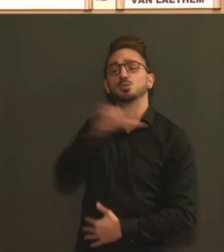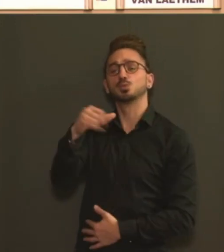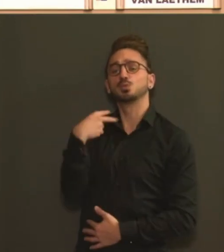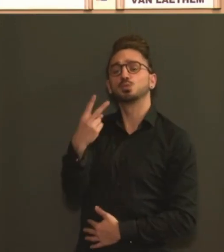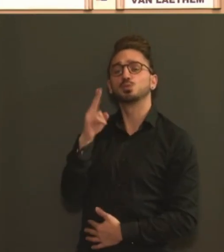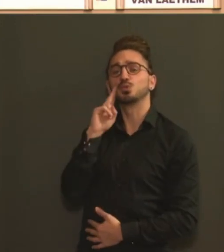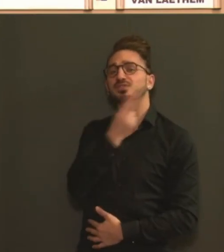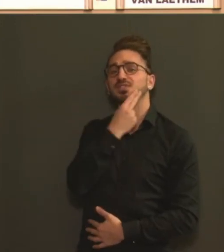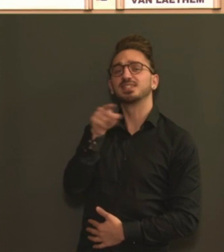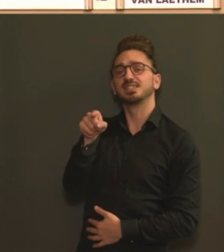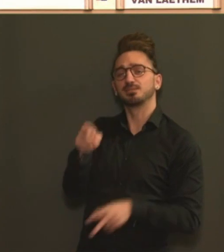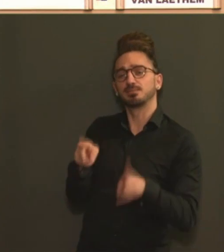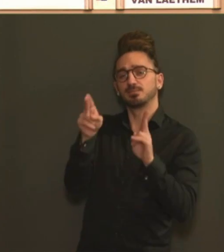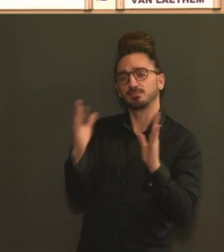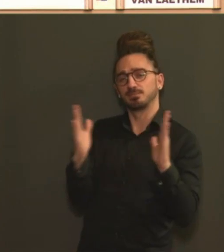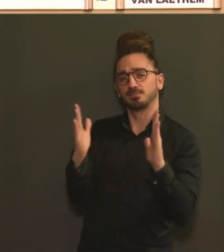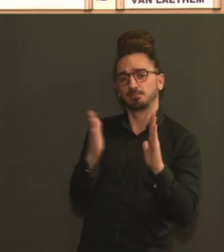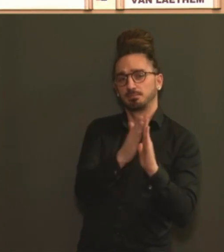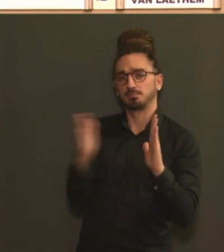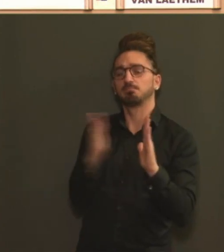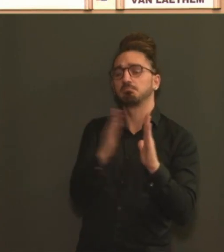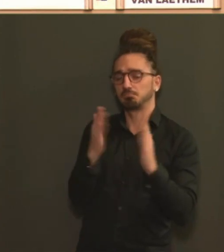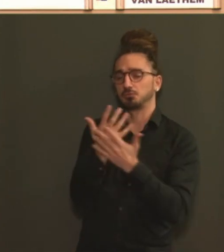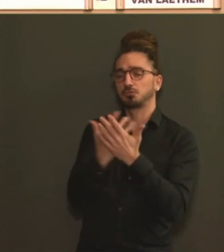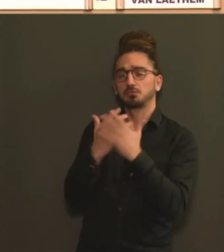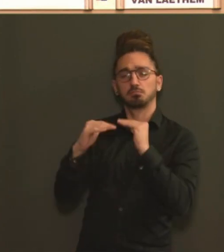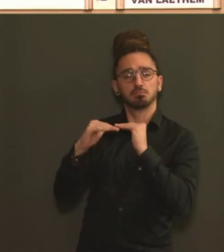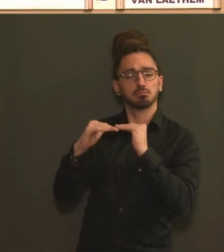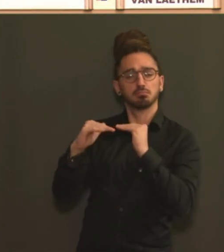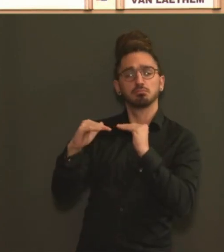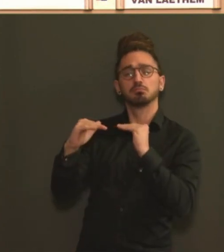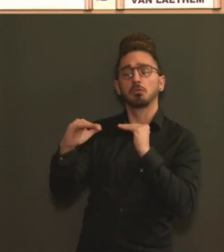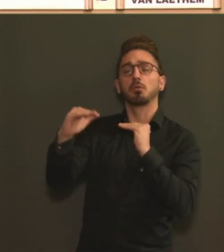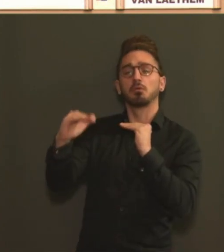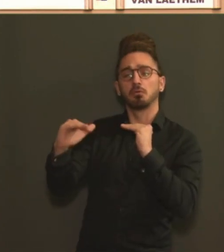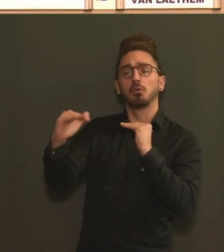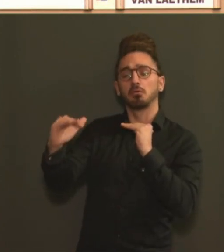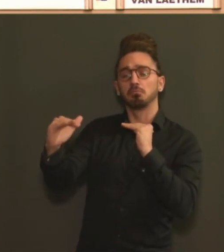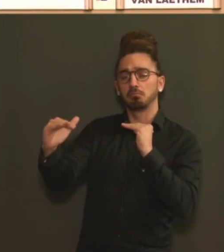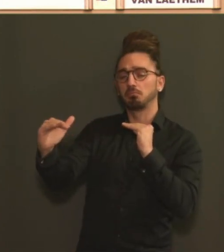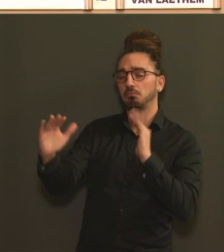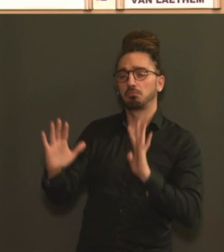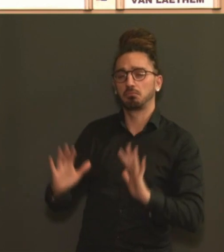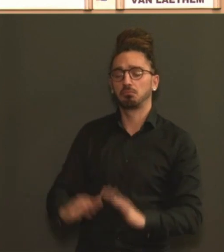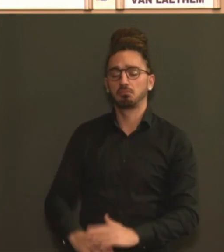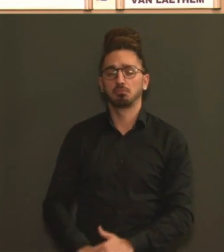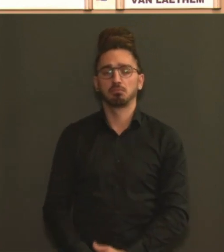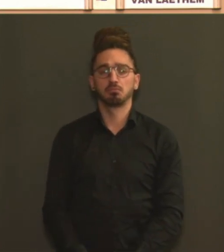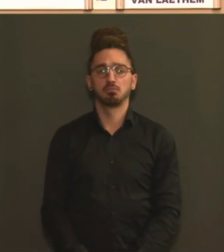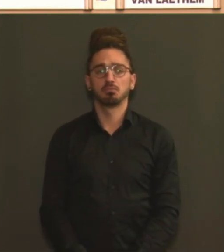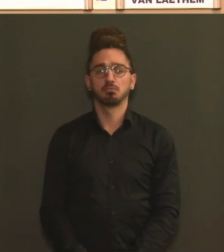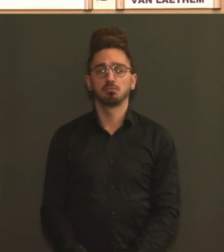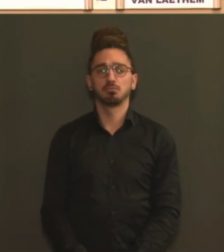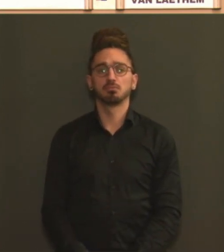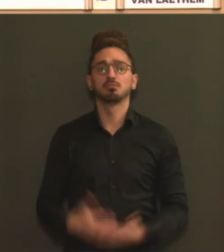de cas est stable ou a eu de très petites modifications peu significatives. Comme vous le voyez sur la courbe devant